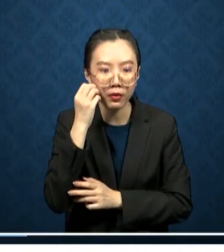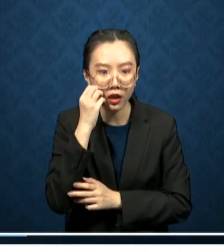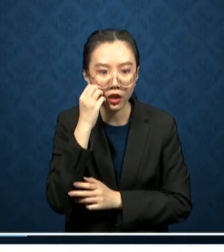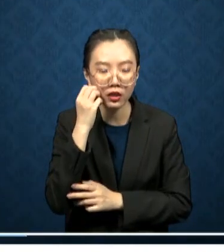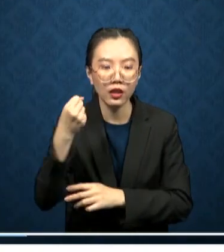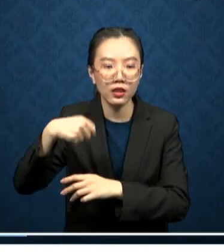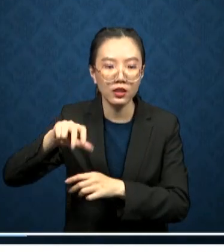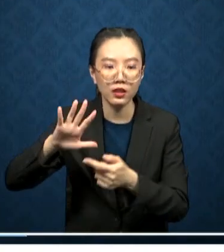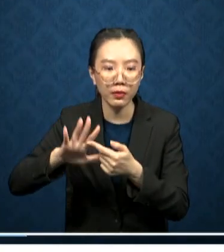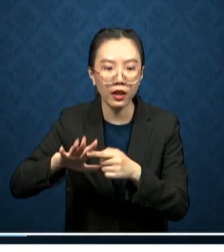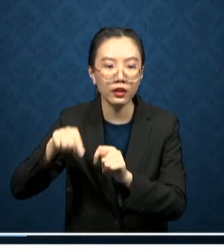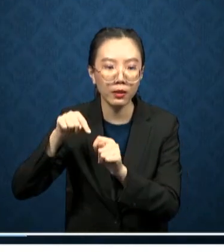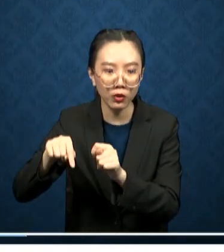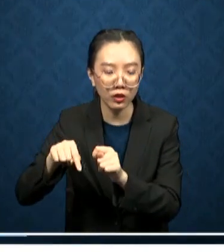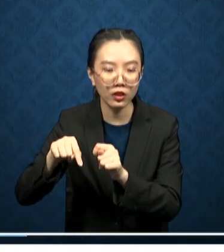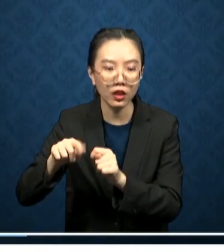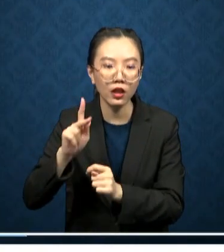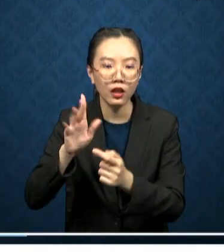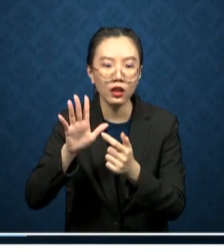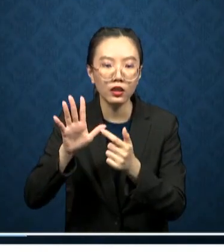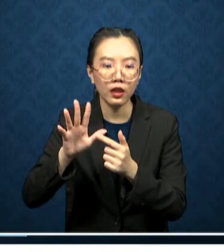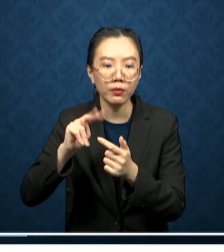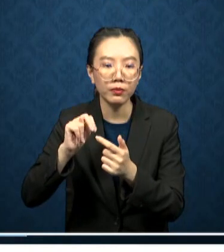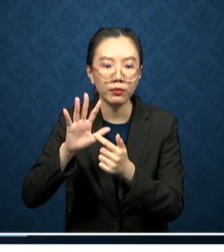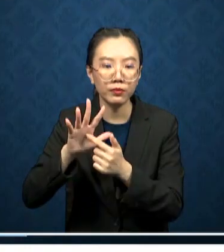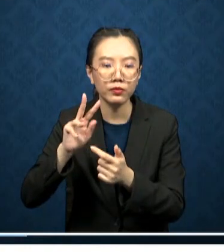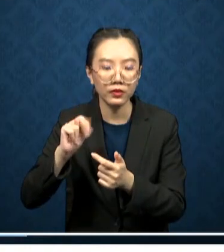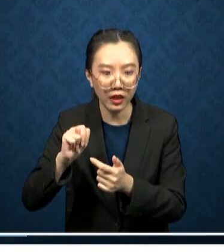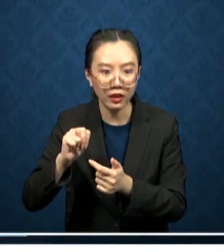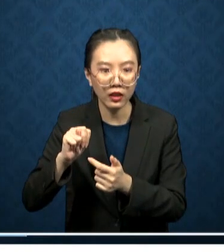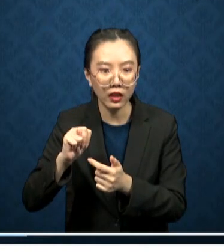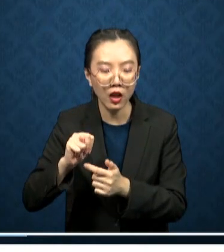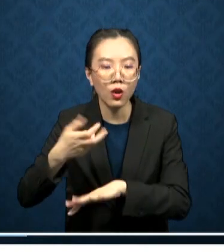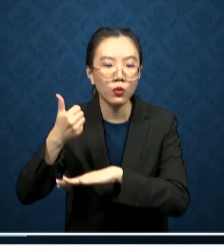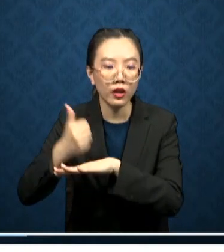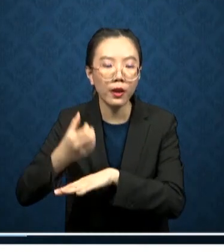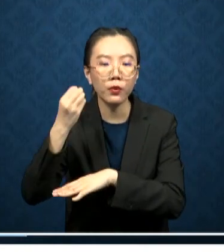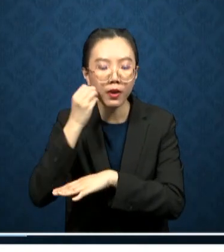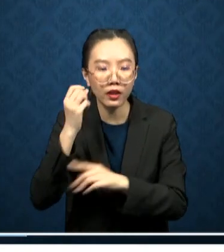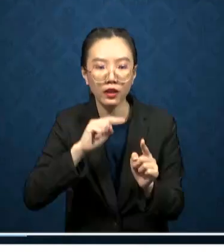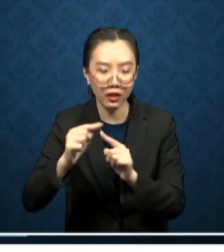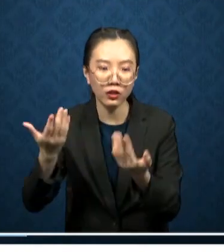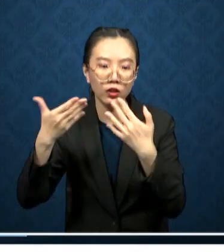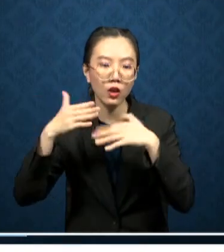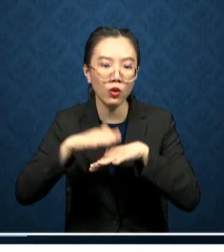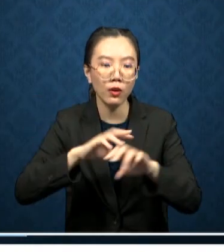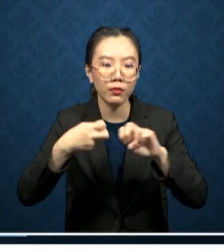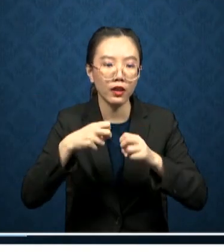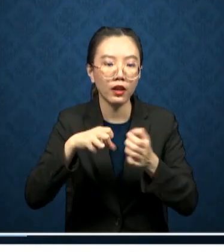ภาษณะสขตำบน กำนัน ผู้ใจบ้าน และผู้นำศักณะเข้ามามสวรวมในการแ้ไปญหา